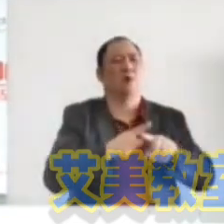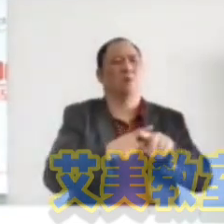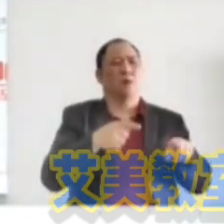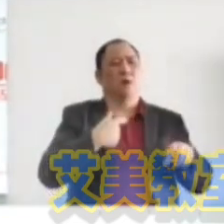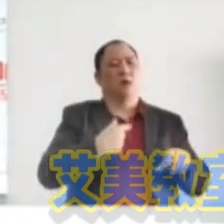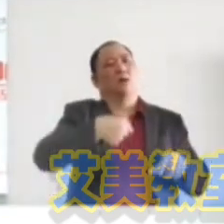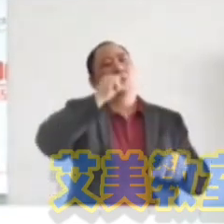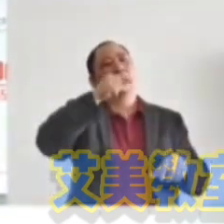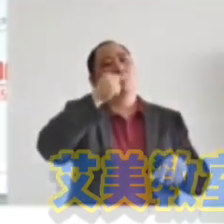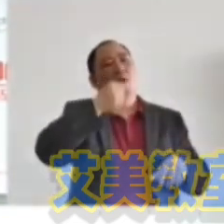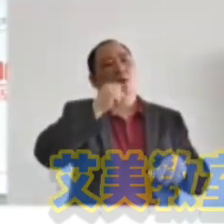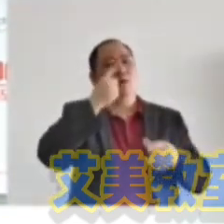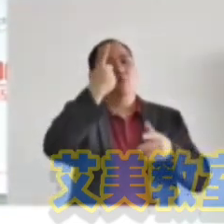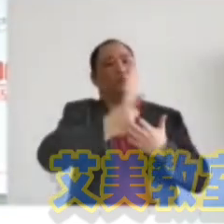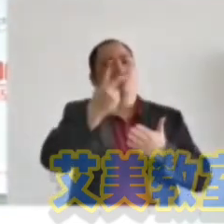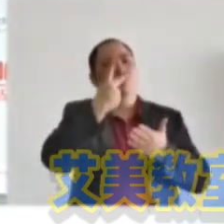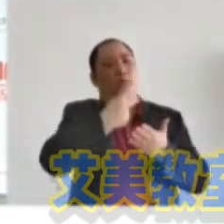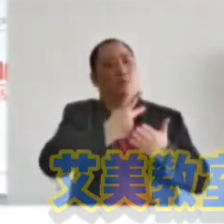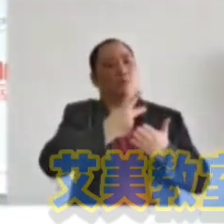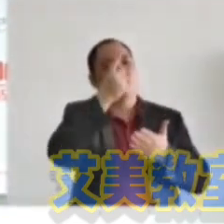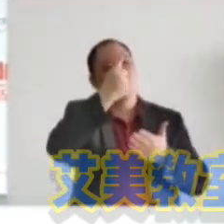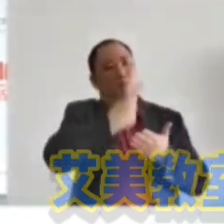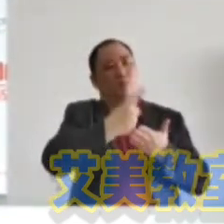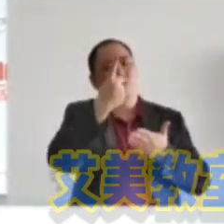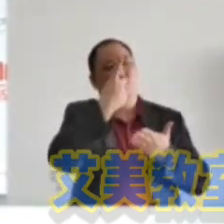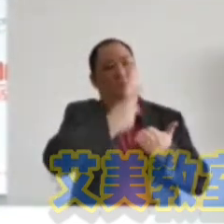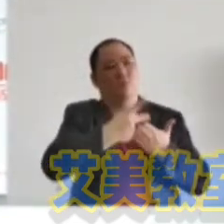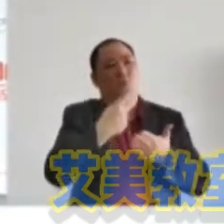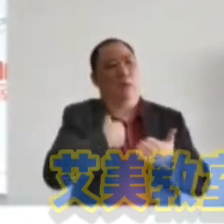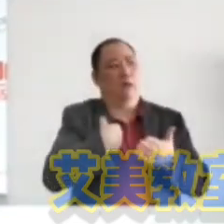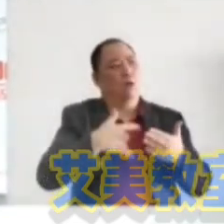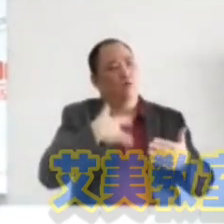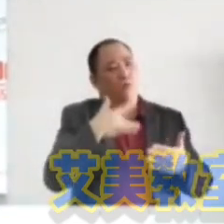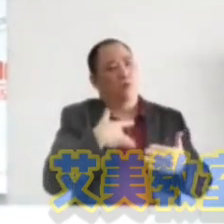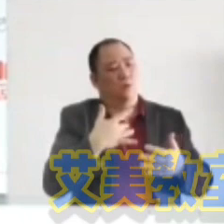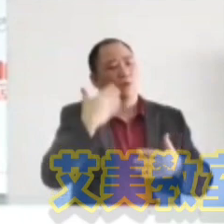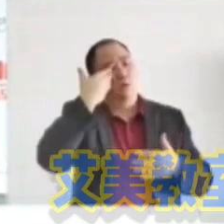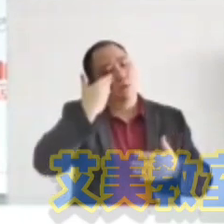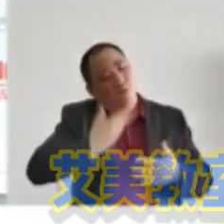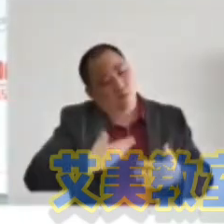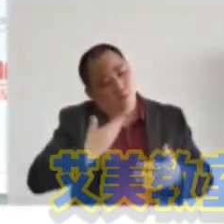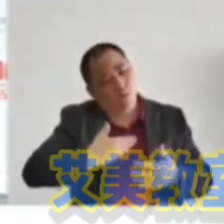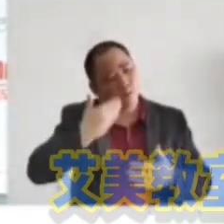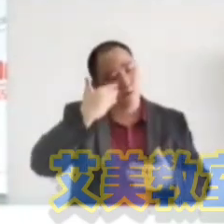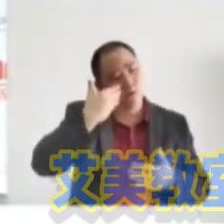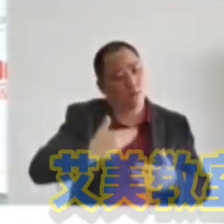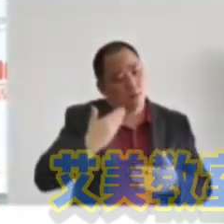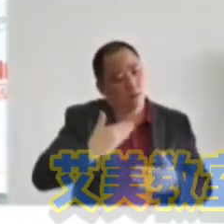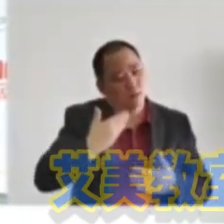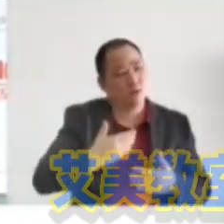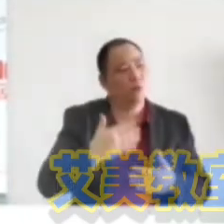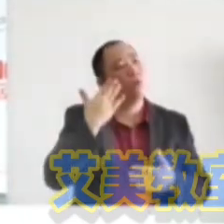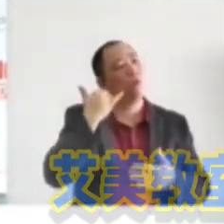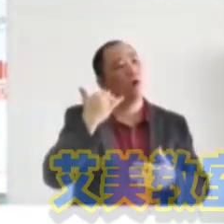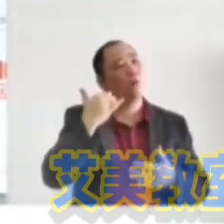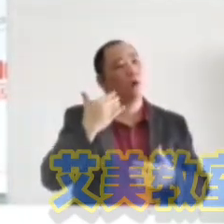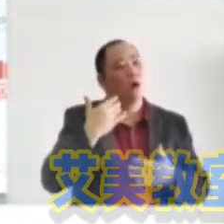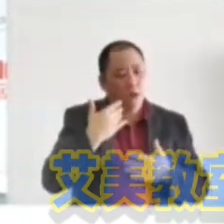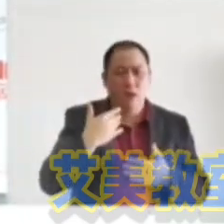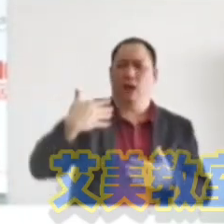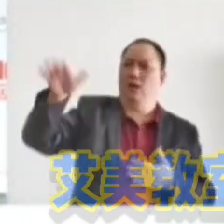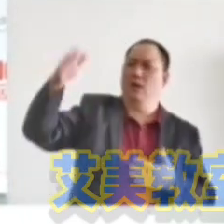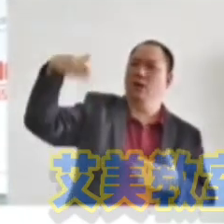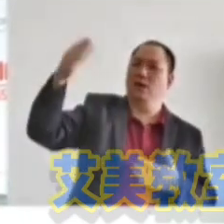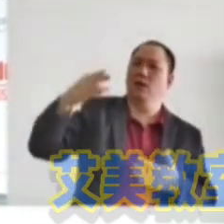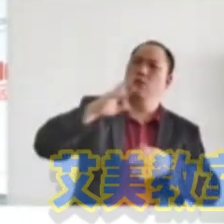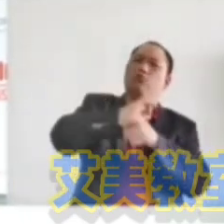很精神的吗？为什么我治疗哦很想睡觉？那我应该怎么办？ OK， 这个时候哦，你就要跟他讲，这样你